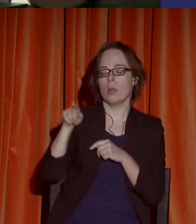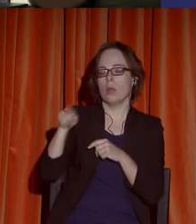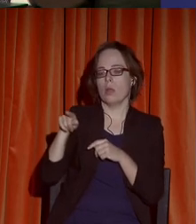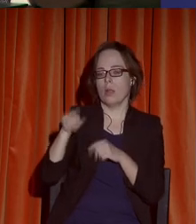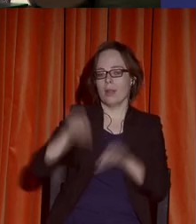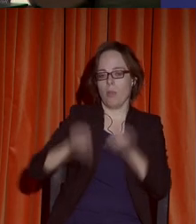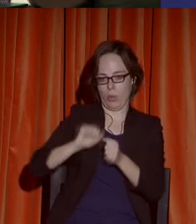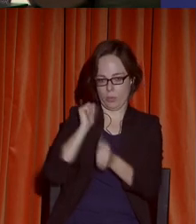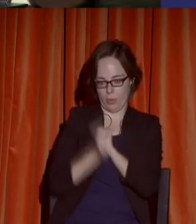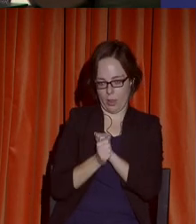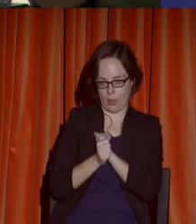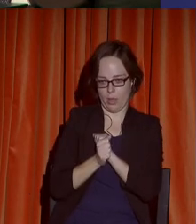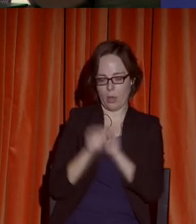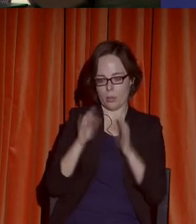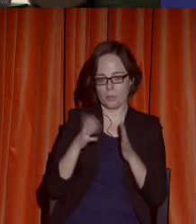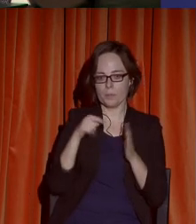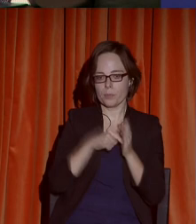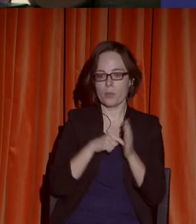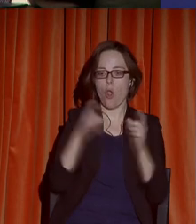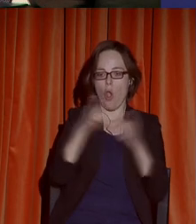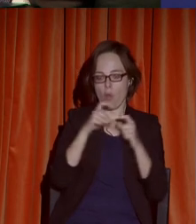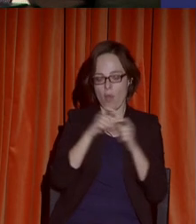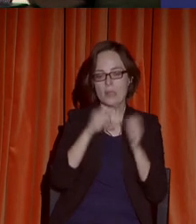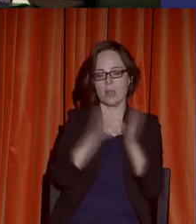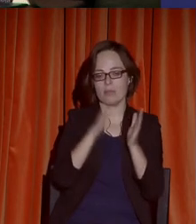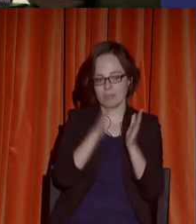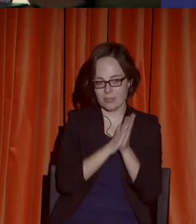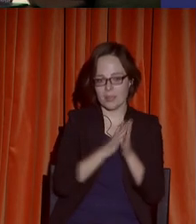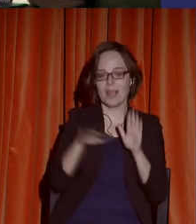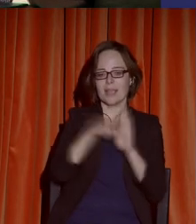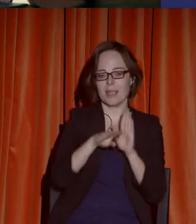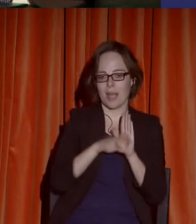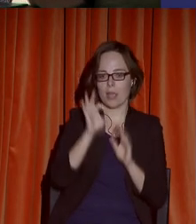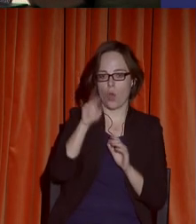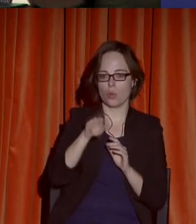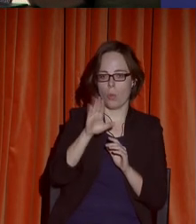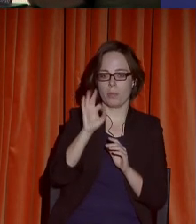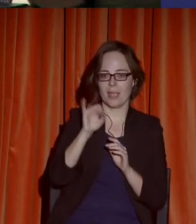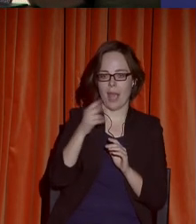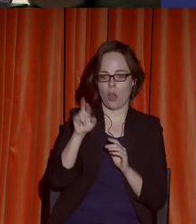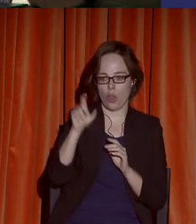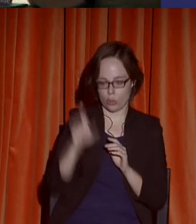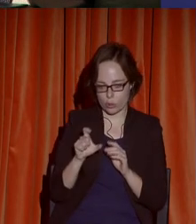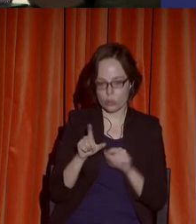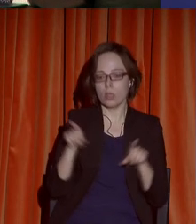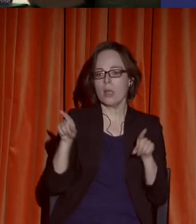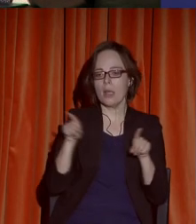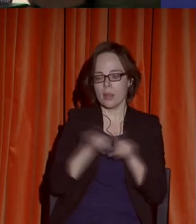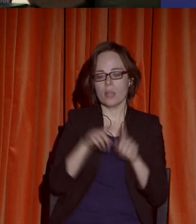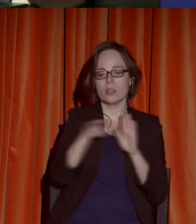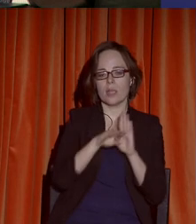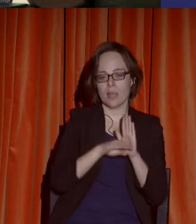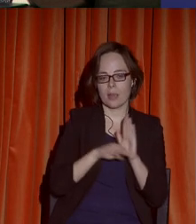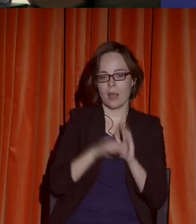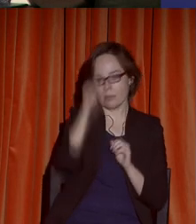konwencji zasadę subsydiarności. Po raz pierwszy ją expressis verbis wprowadza do konwencji oraz wprowadza tam expressis verbis zasadę